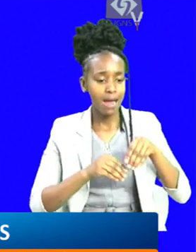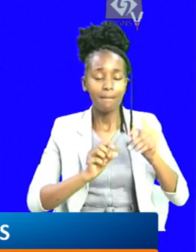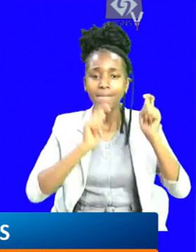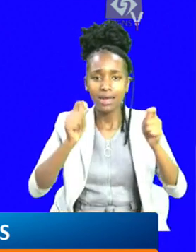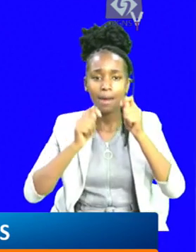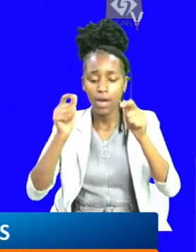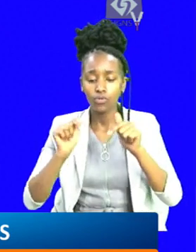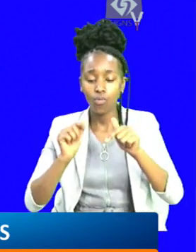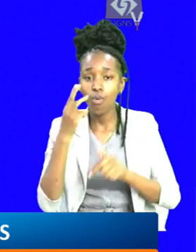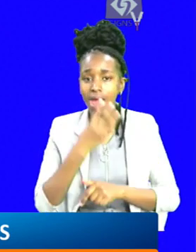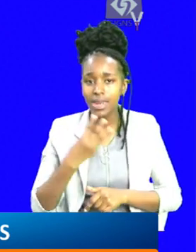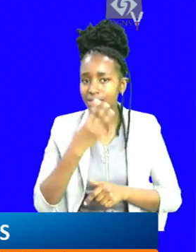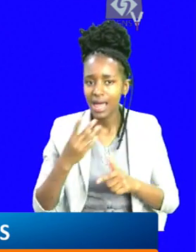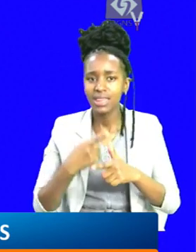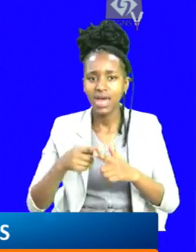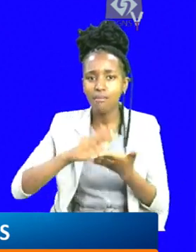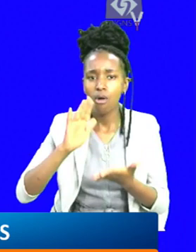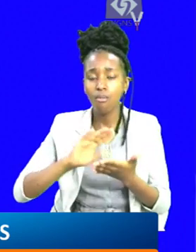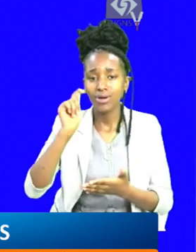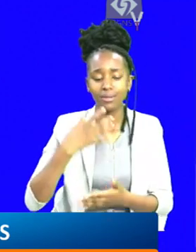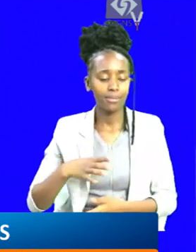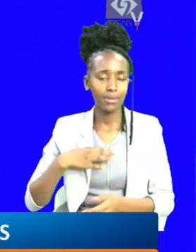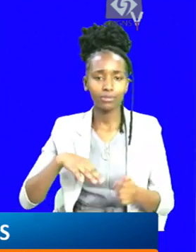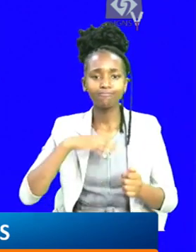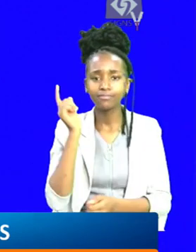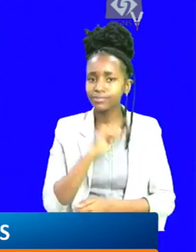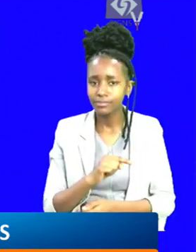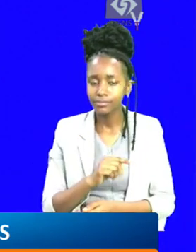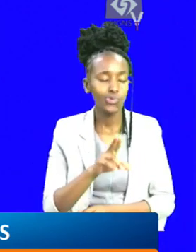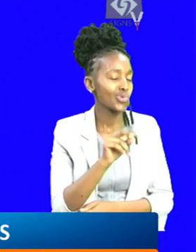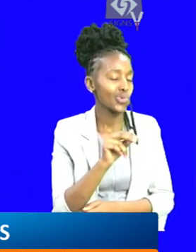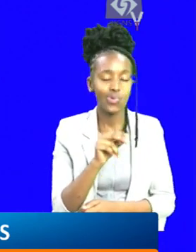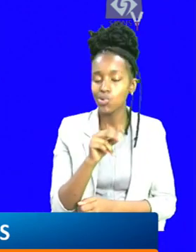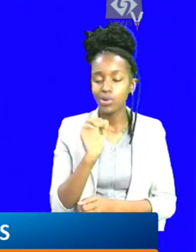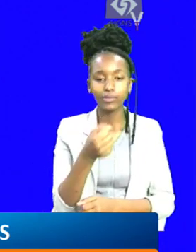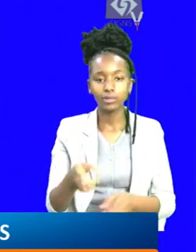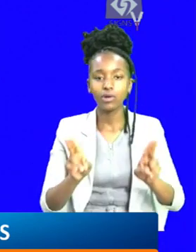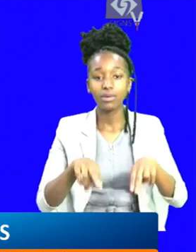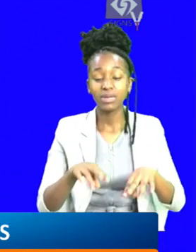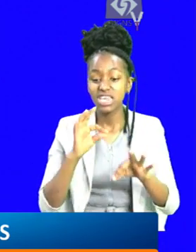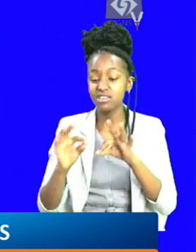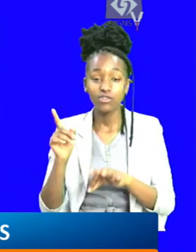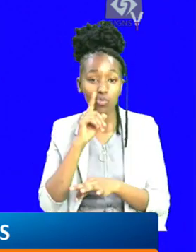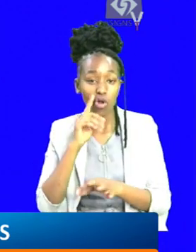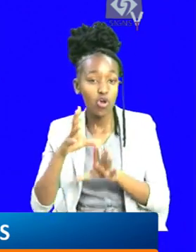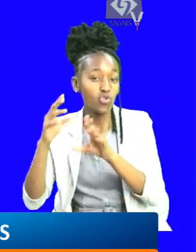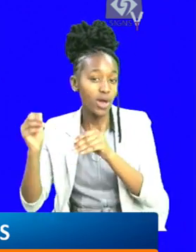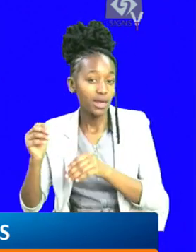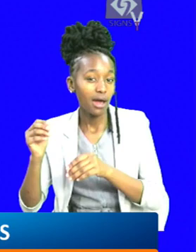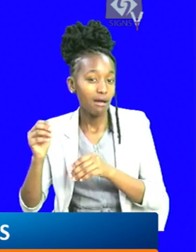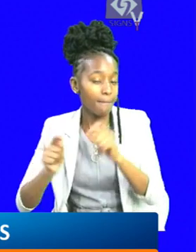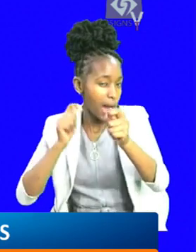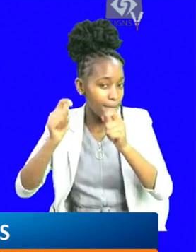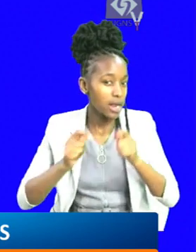tena kesho ati Wakenya wengine wapoteze maisha yao? No, it will not happen. Wewe ukienda kutoa